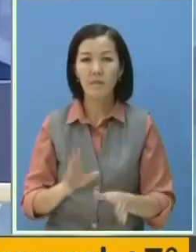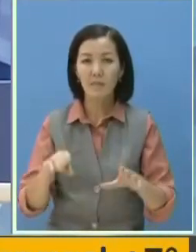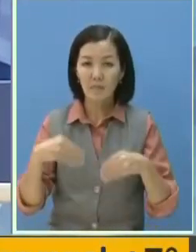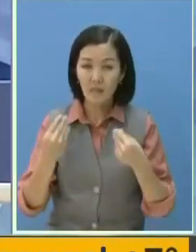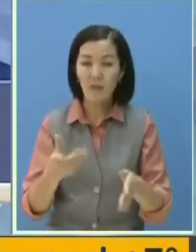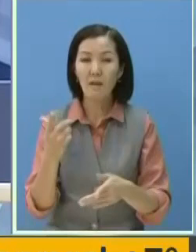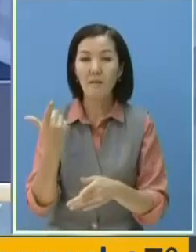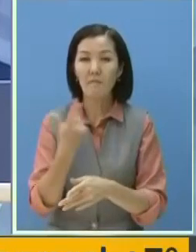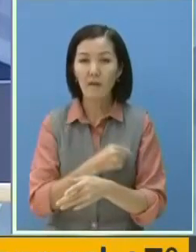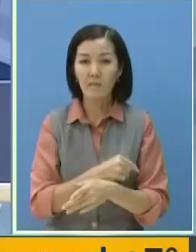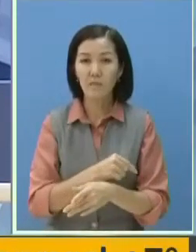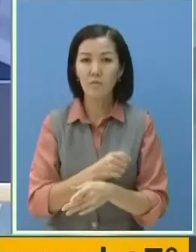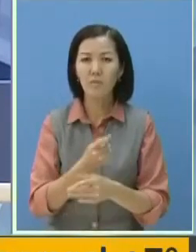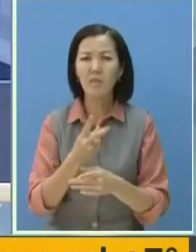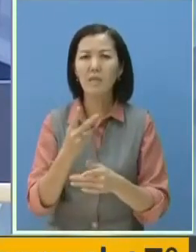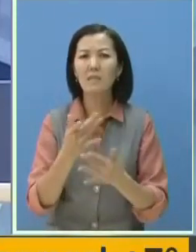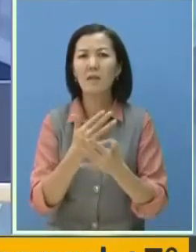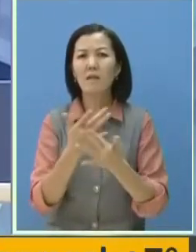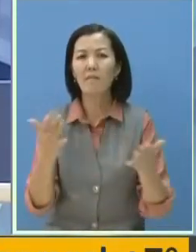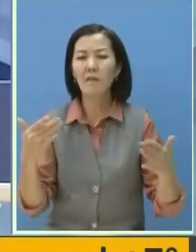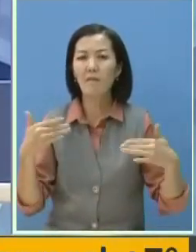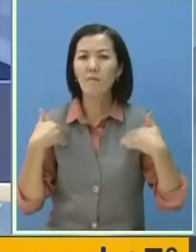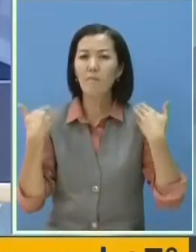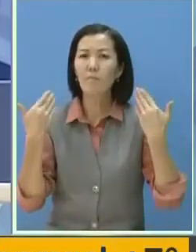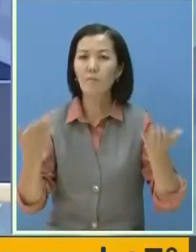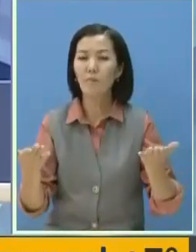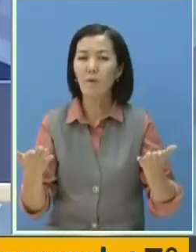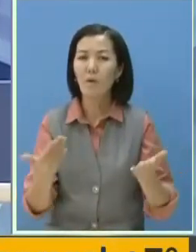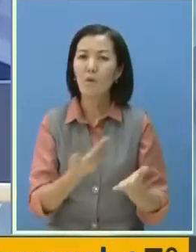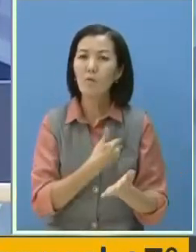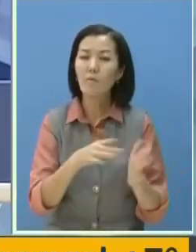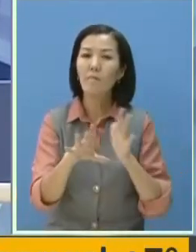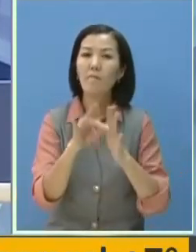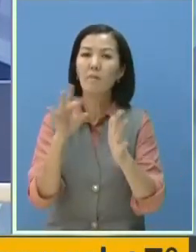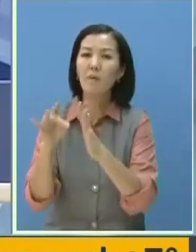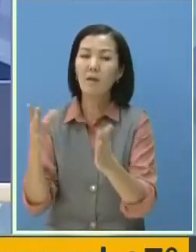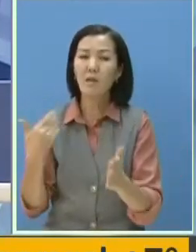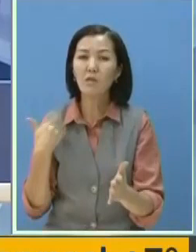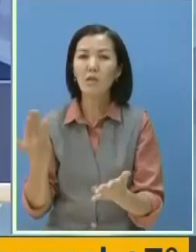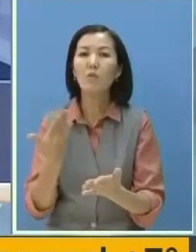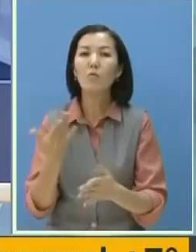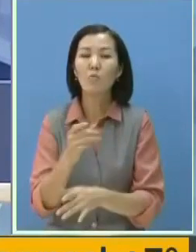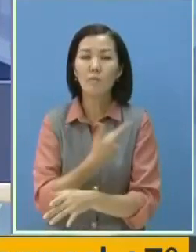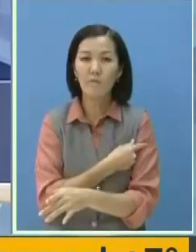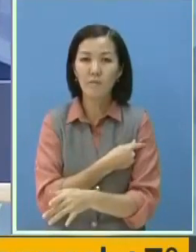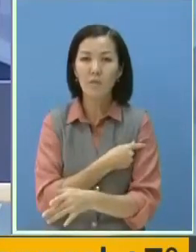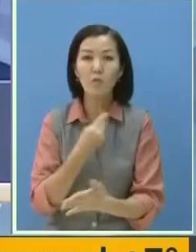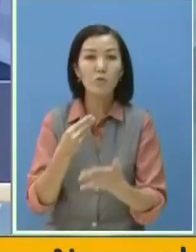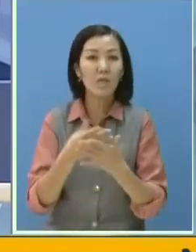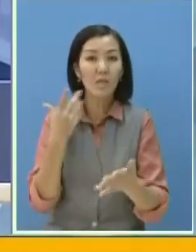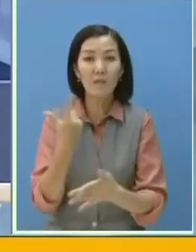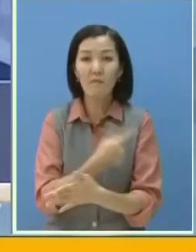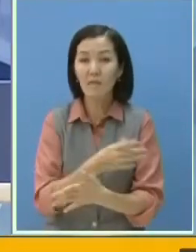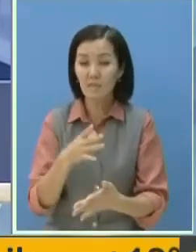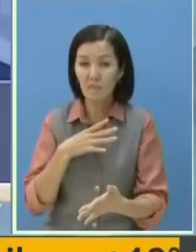причем несколько видов. И, скажем так, одни из самых дорогих вакцин, кстати, мы